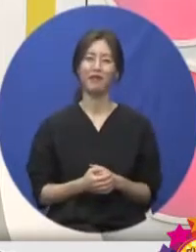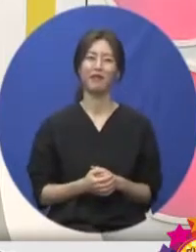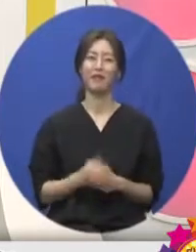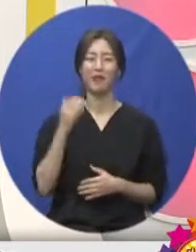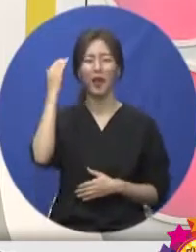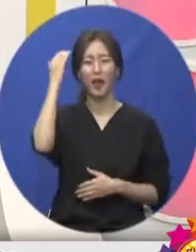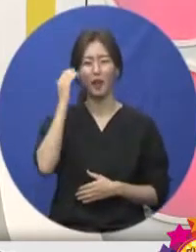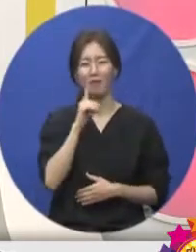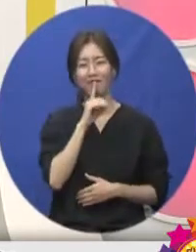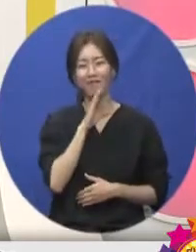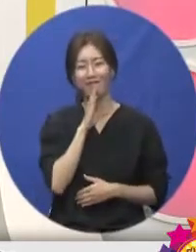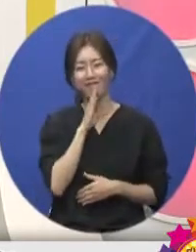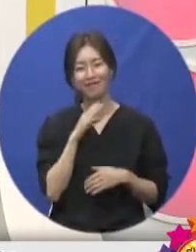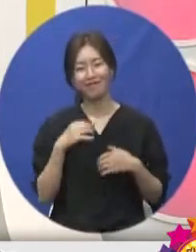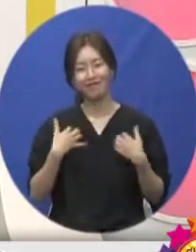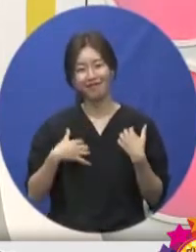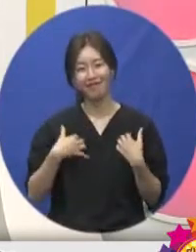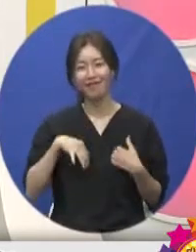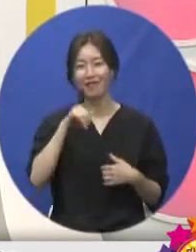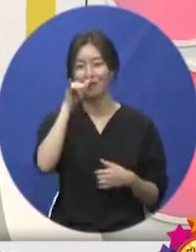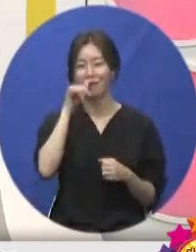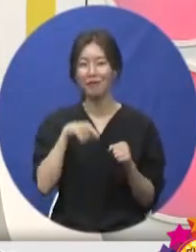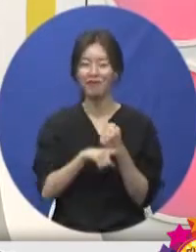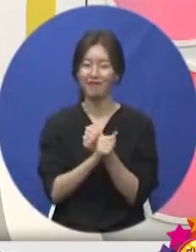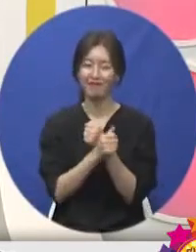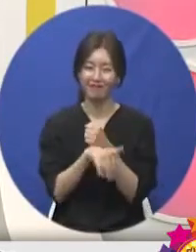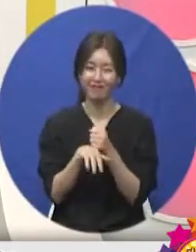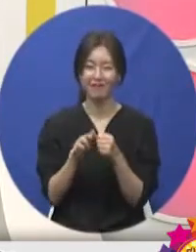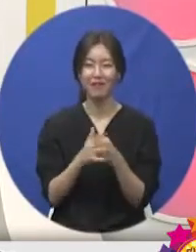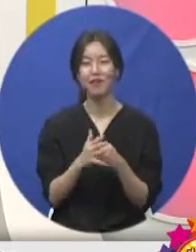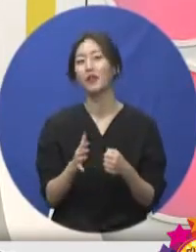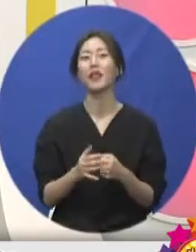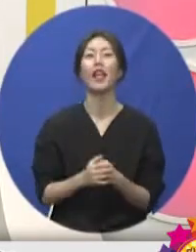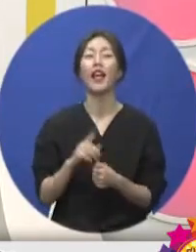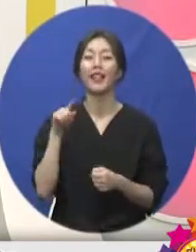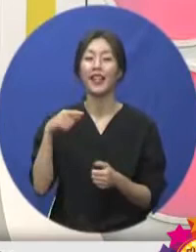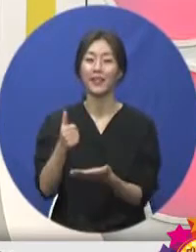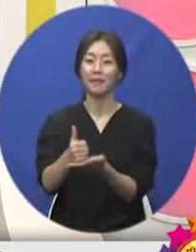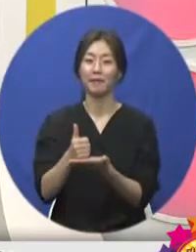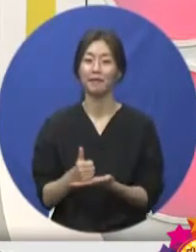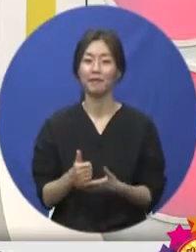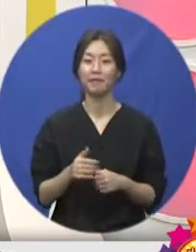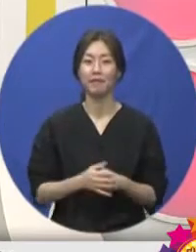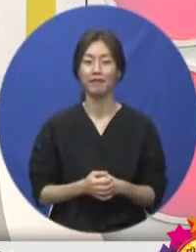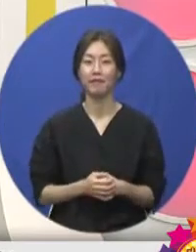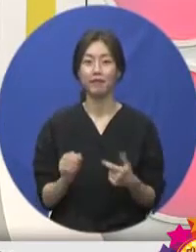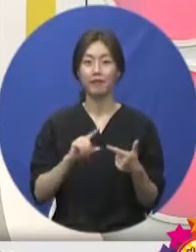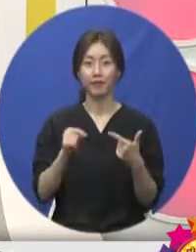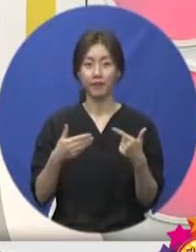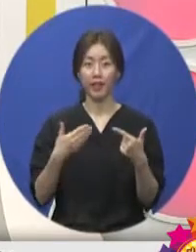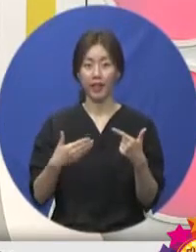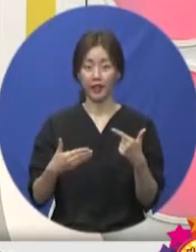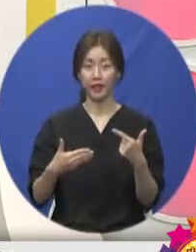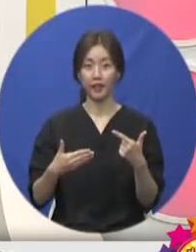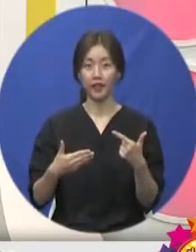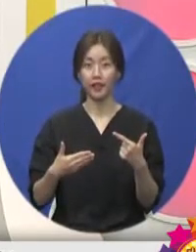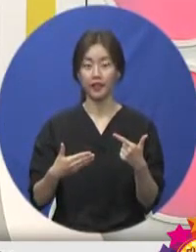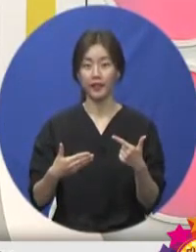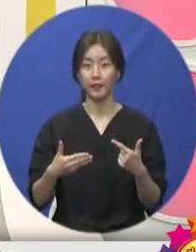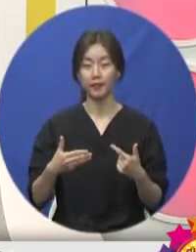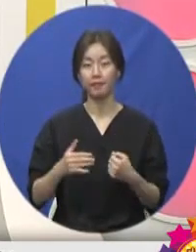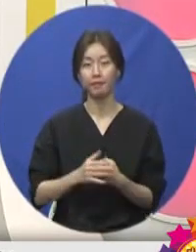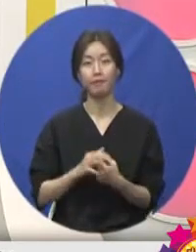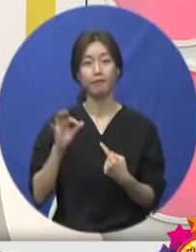참 우리 한국말은 참 여러 의미가 있어가지고. 아 그럼요, 그럼요. 아, 참 자 그러네요. 다음 분 불러보시죠. 한번. 네, 자 6월 9일날 네.